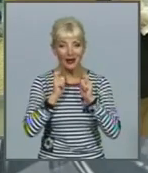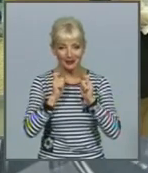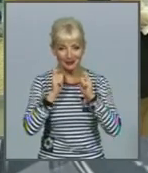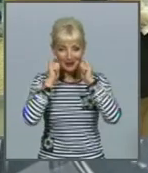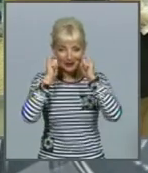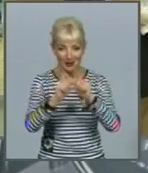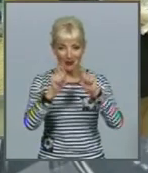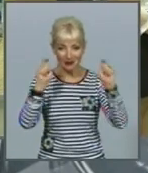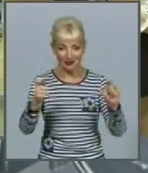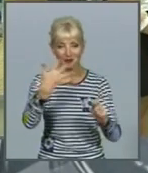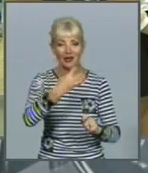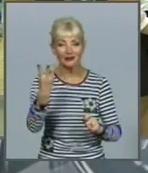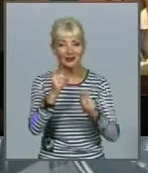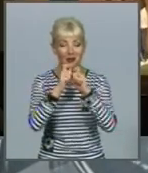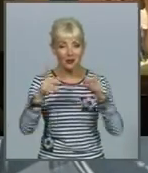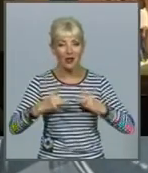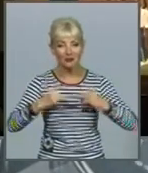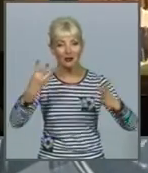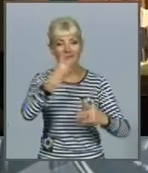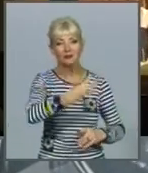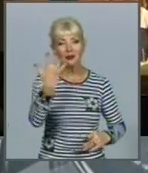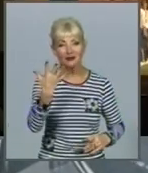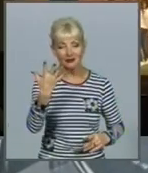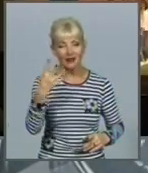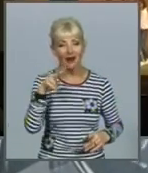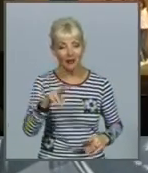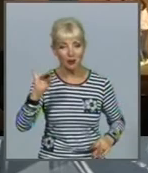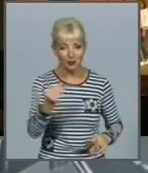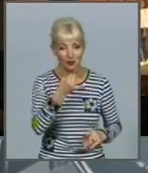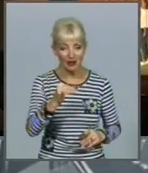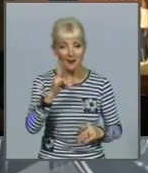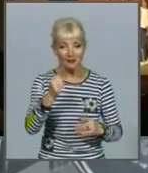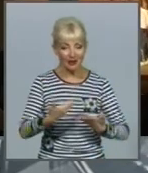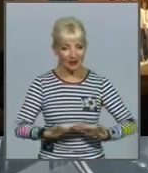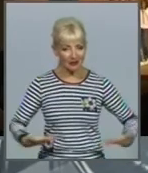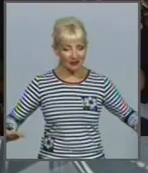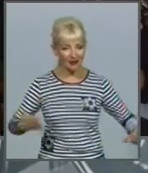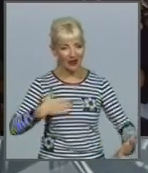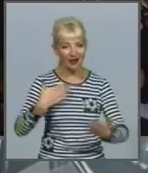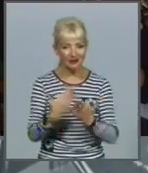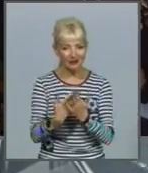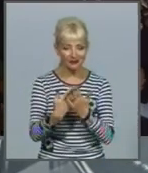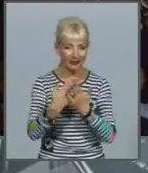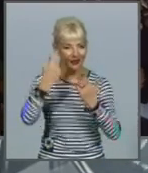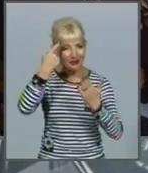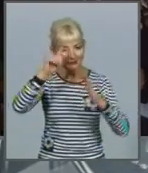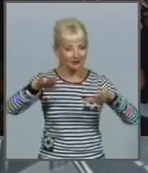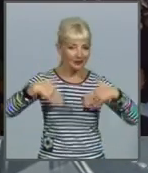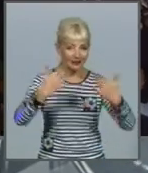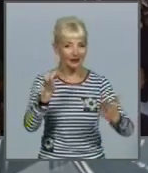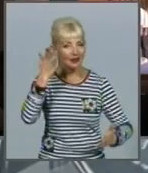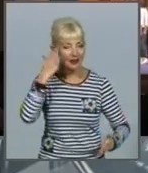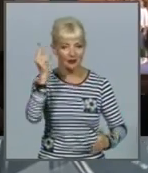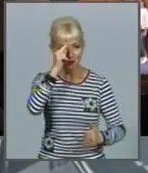святкує 35-річний ювілей. На сцені активні, креативні і талановиті учні. У залі – батьки, вчителі та